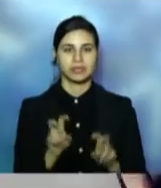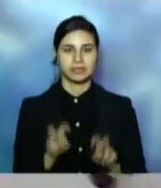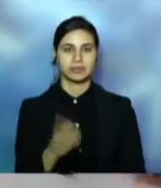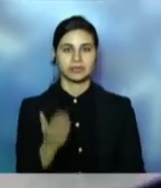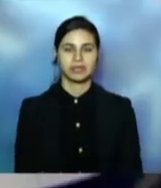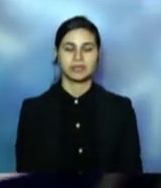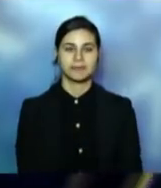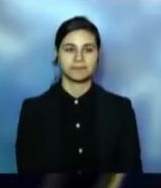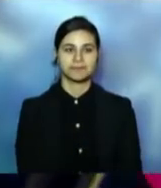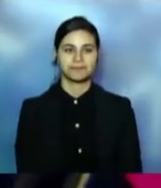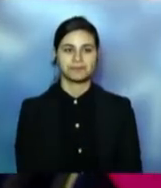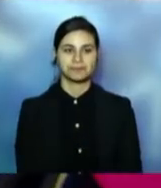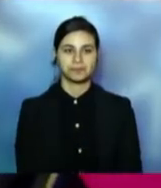დაბძანდი.